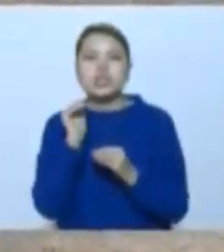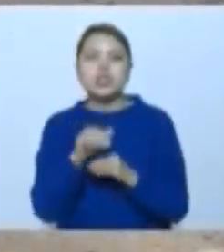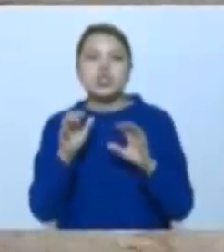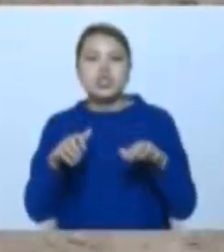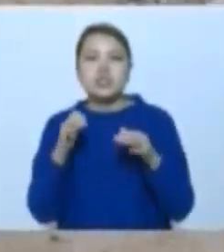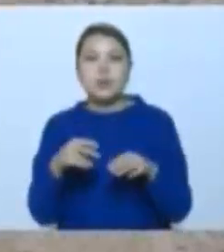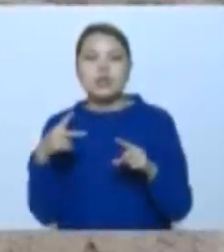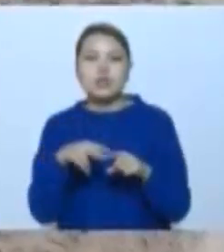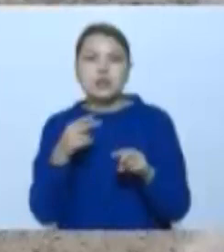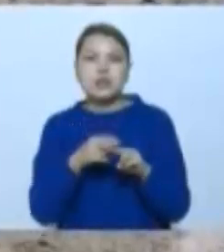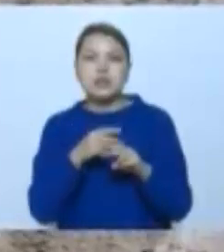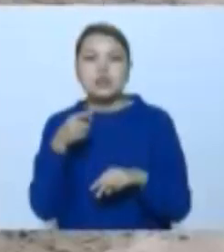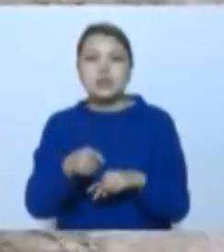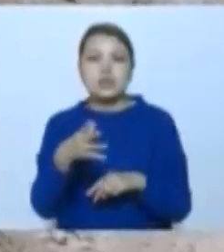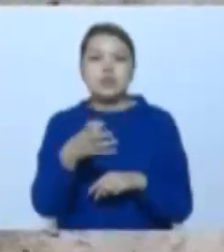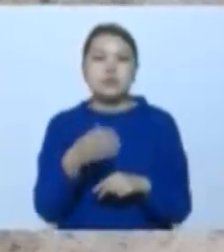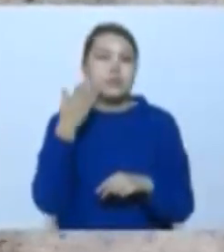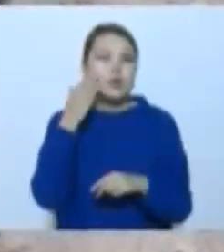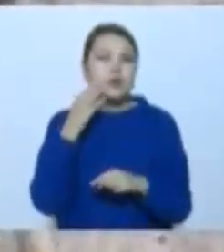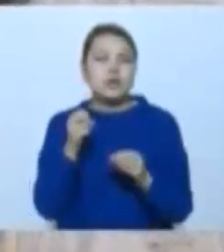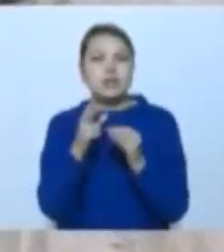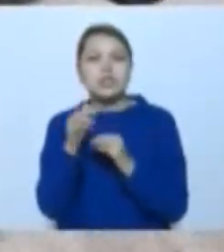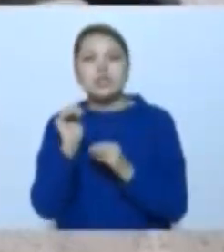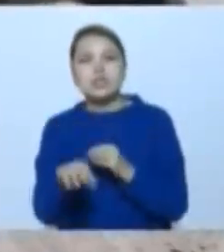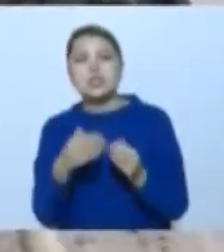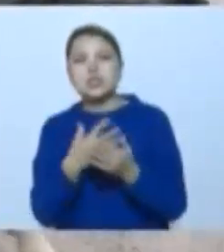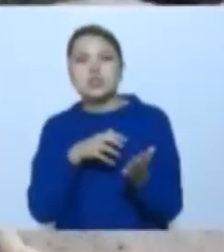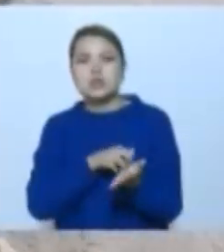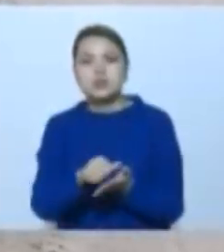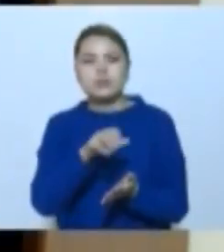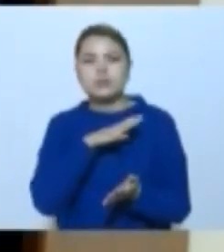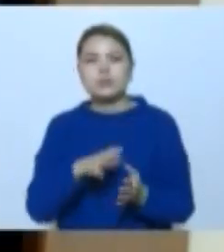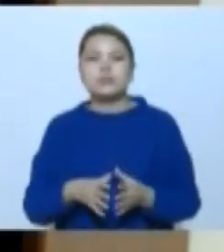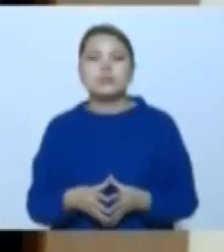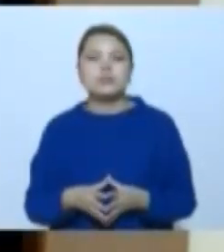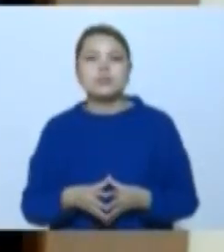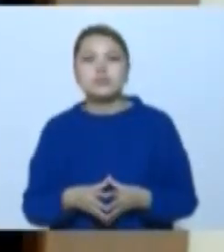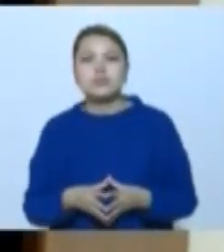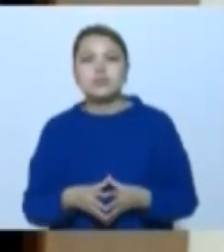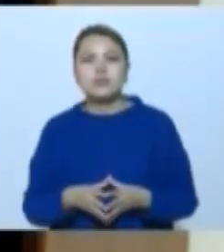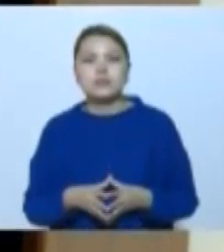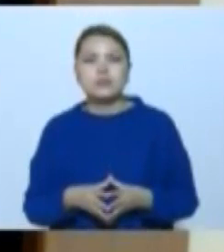них стерилизовано порядка 1500. Остальные 13 тысяч были уничтожены.